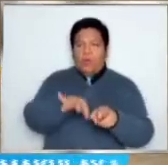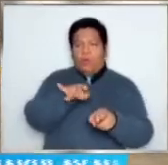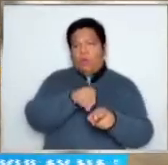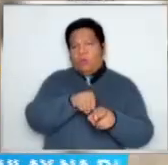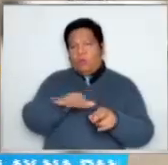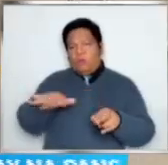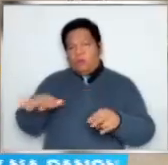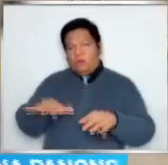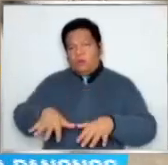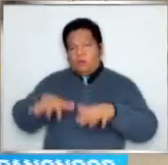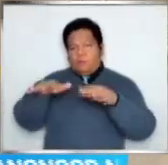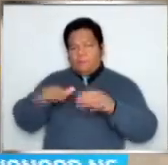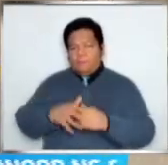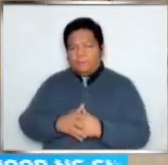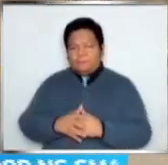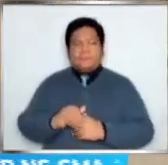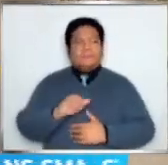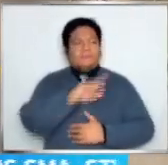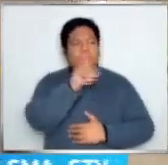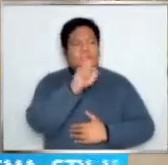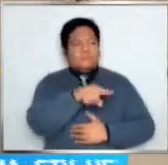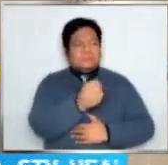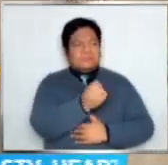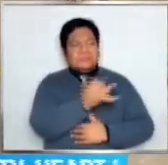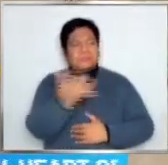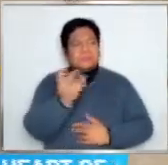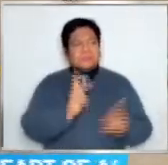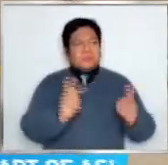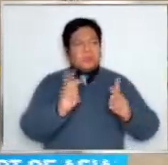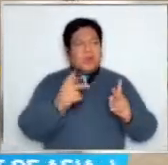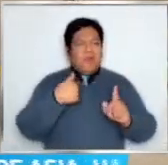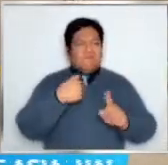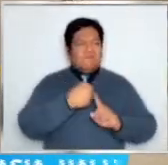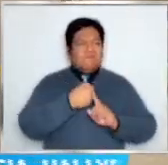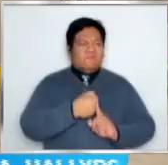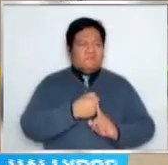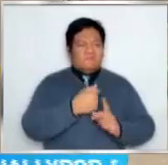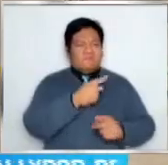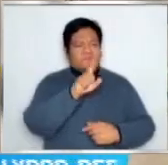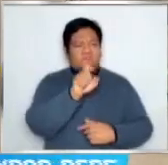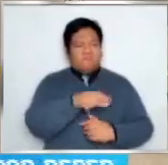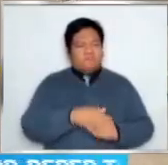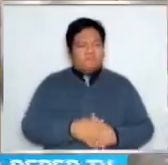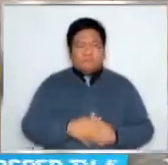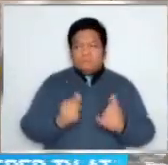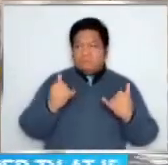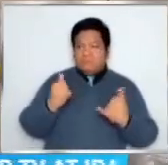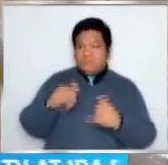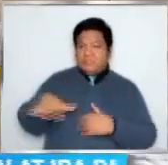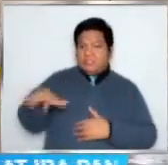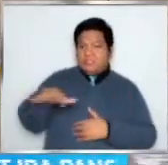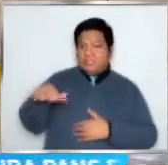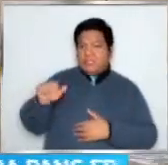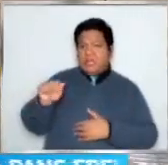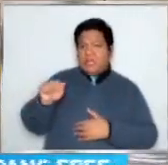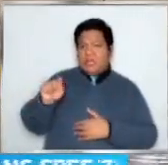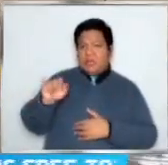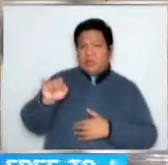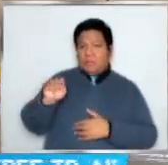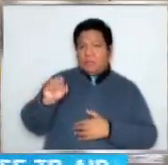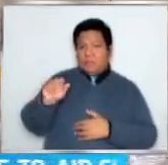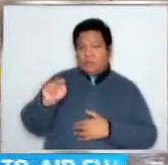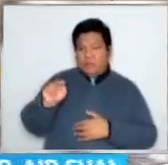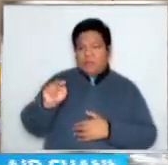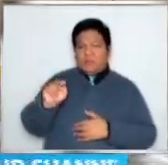Ilan yung mga apektado ngayon dyan, Piwi? Sa ngayon, Rafi, sa bayan ng Atimonan ay aabot sa 108 na pamilya